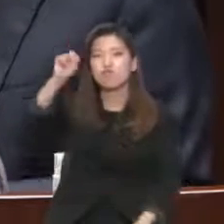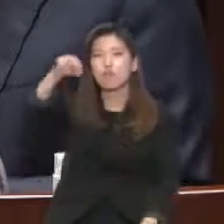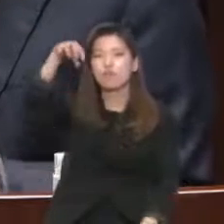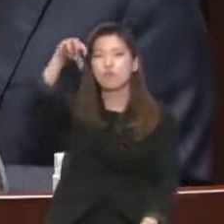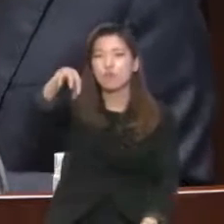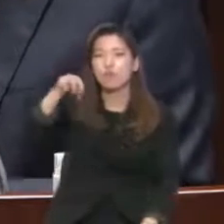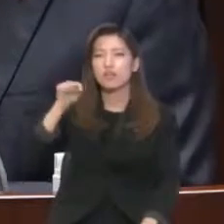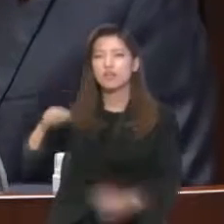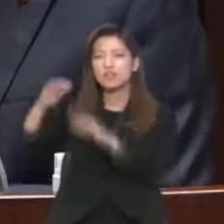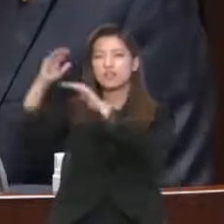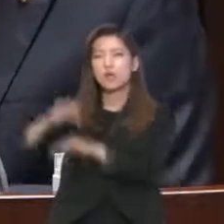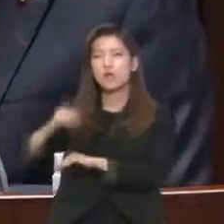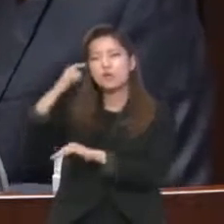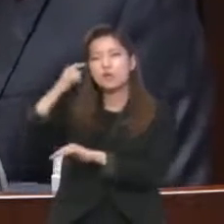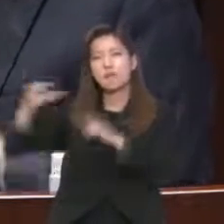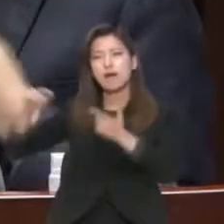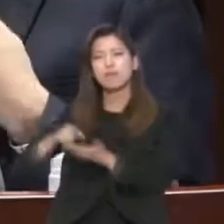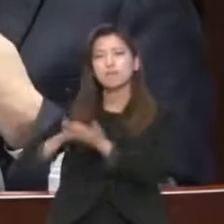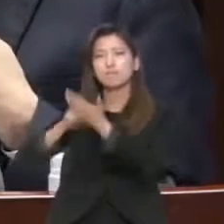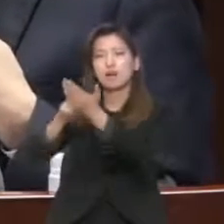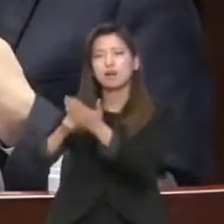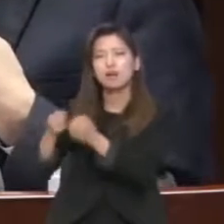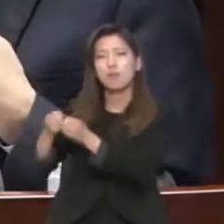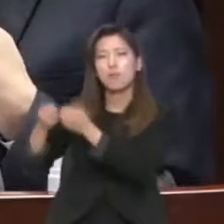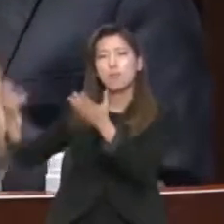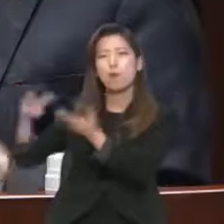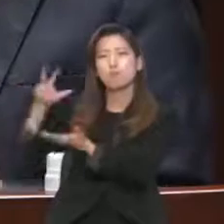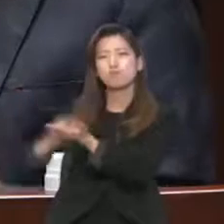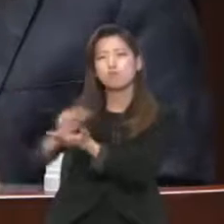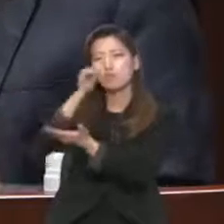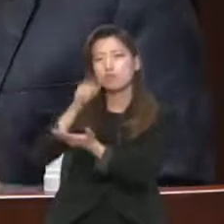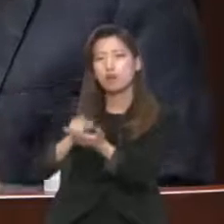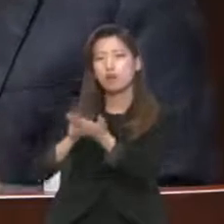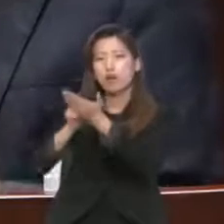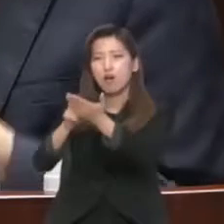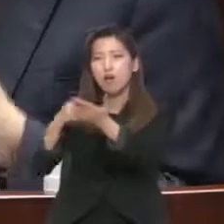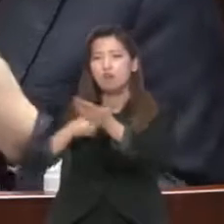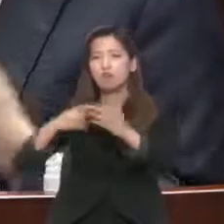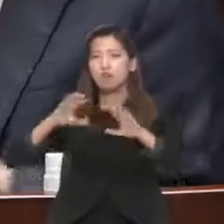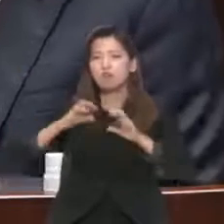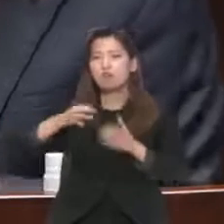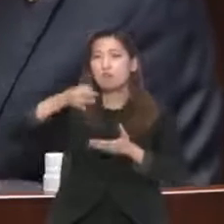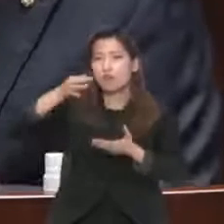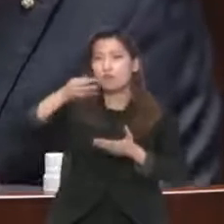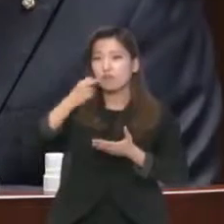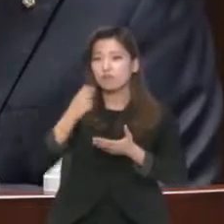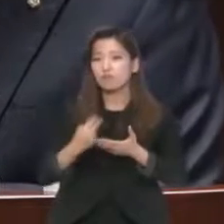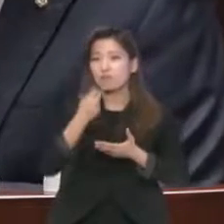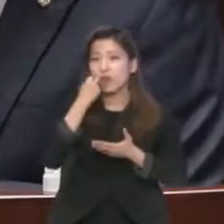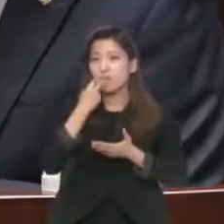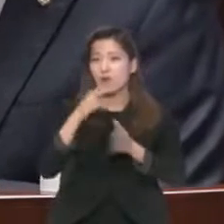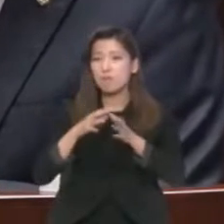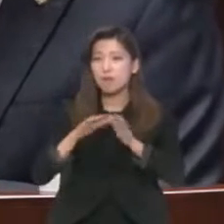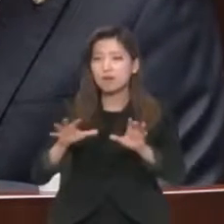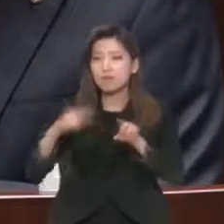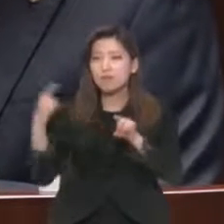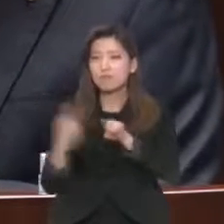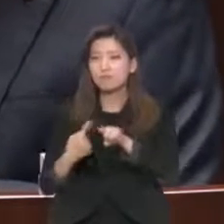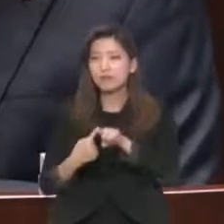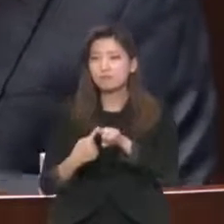국제사법재판소에 권고적 의견이라도 묻는 등 우리가 우리 국가의 재산과 국민의 생명을 적극적으로 지키겠다는 모습을 보여줄